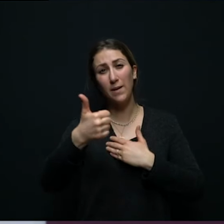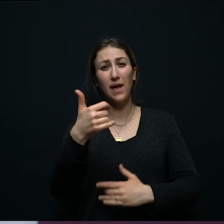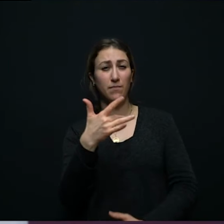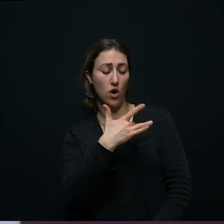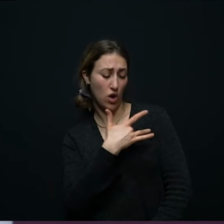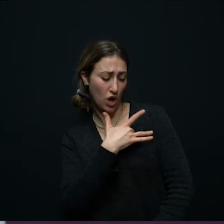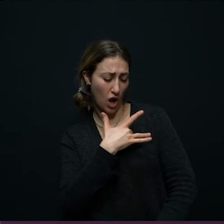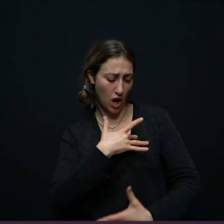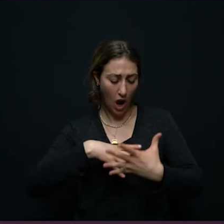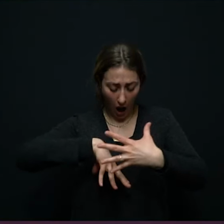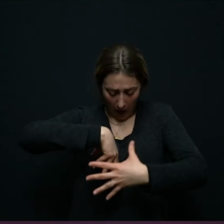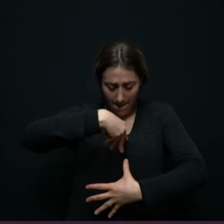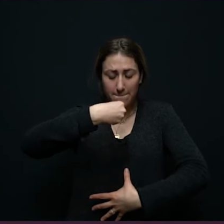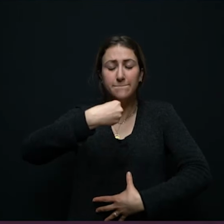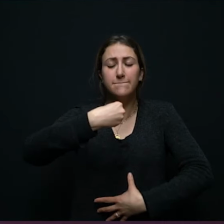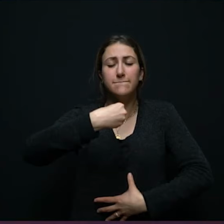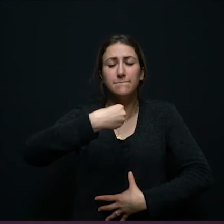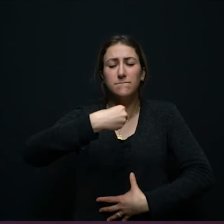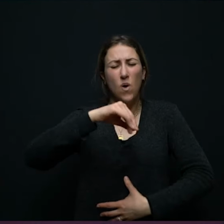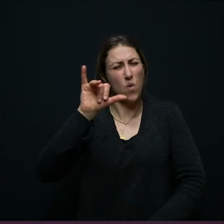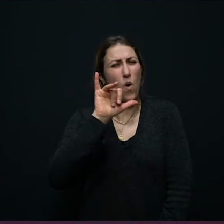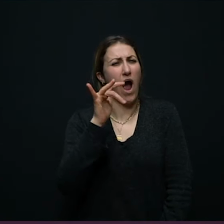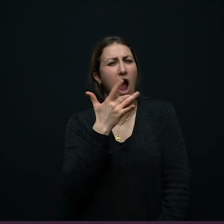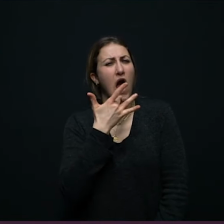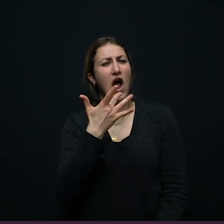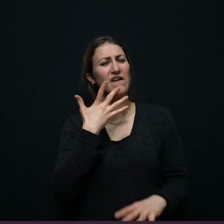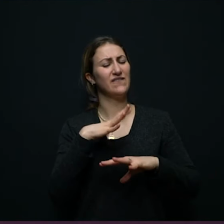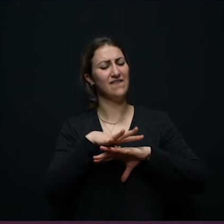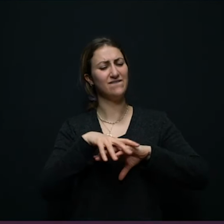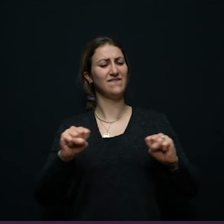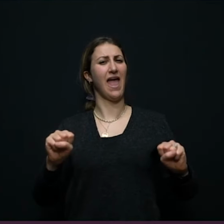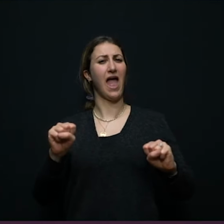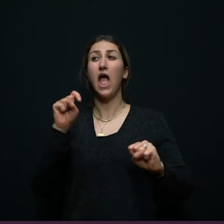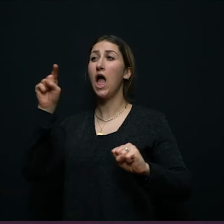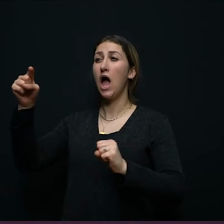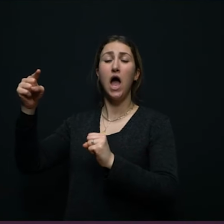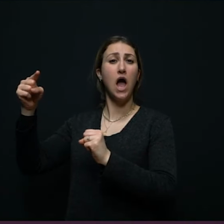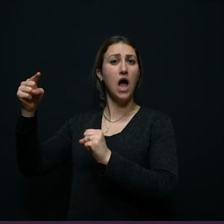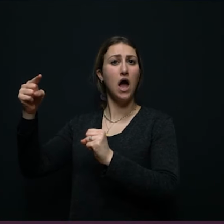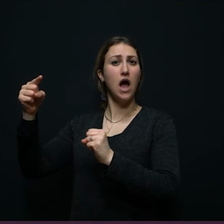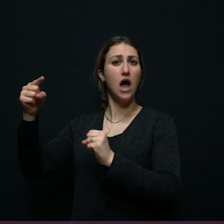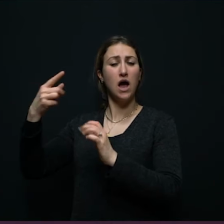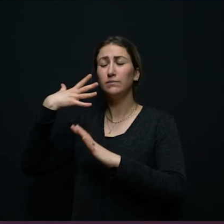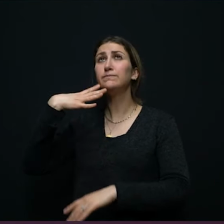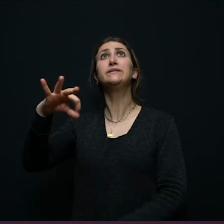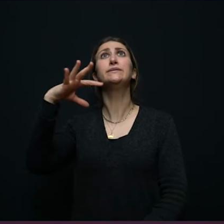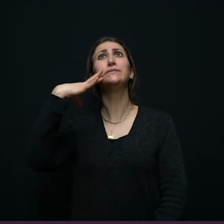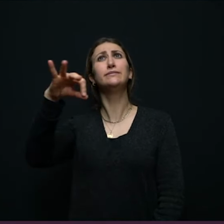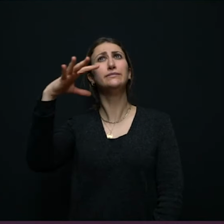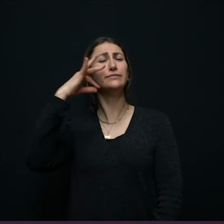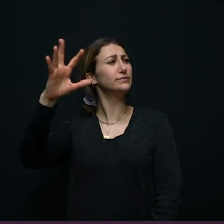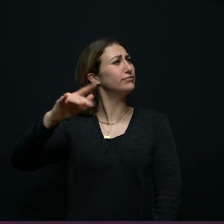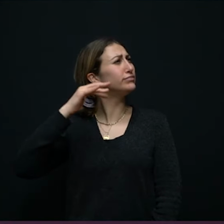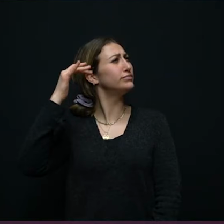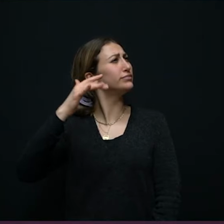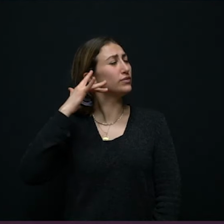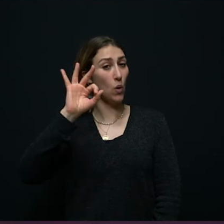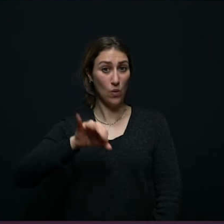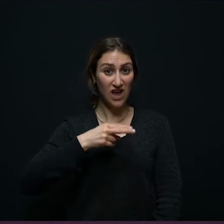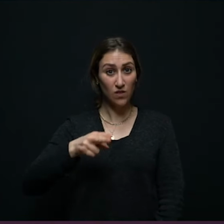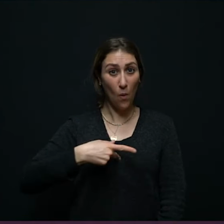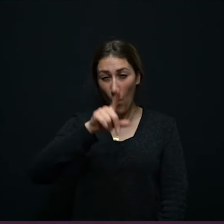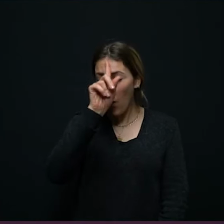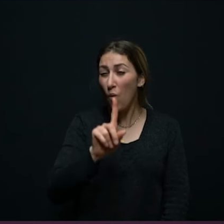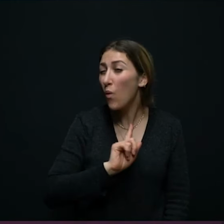message est ce que vous voulez y croire déjà pour commencer est ce que vous croyez que ce que le passeport vous dit ce matin oui